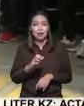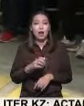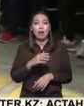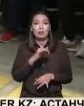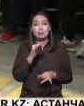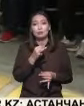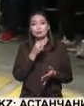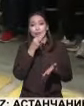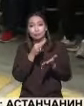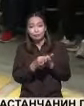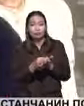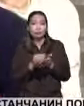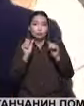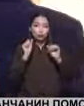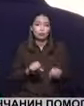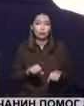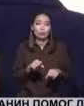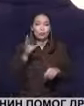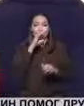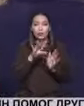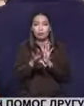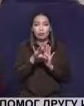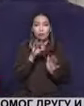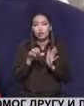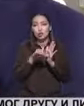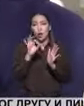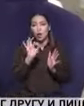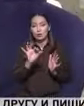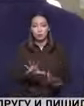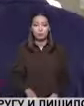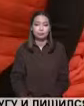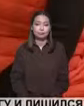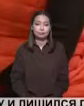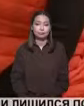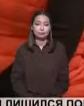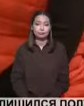электростанции, и выразить его люди смогут 6 октября.